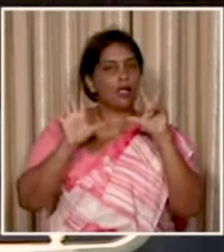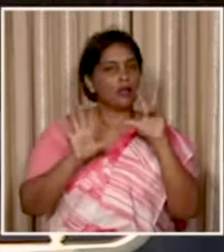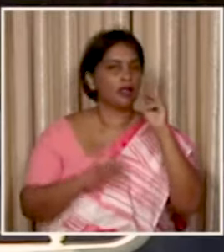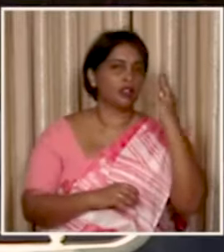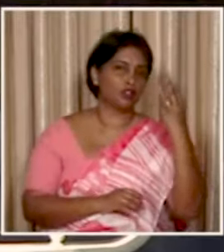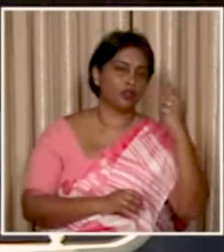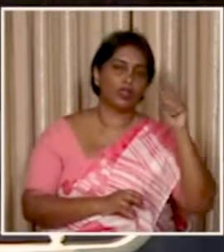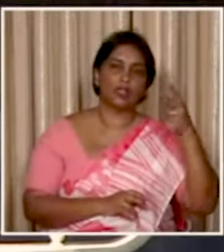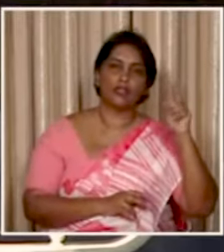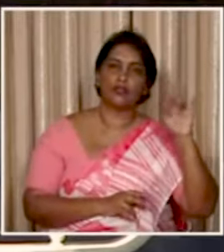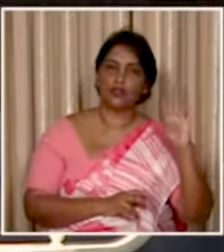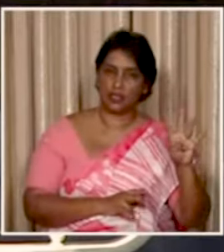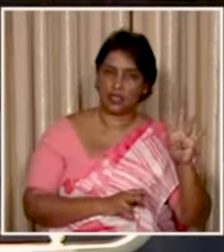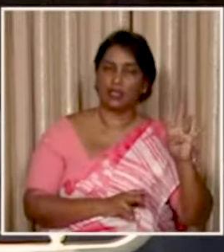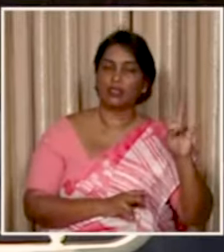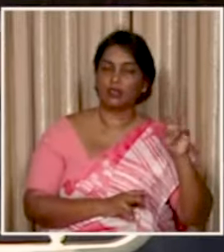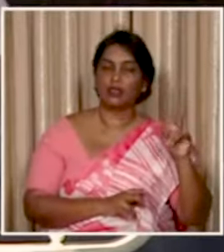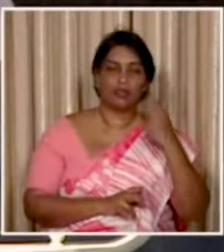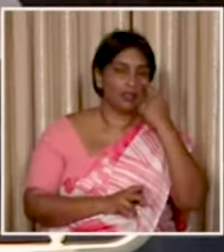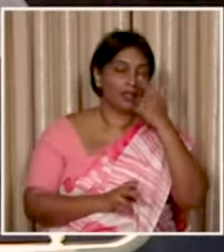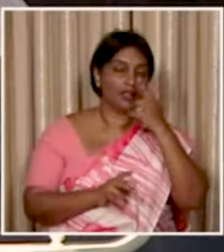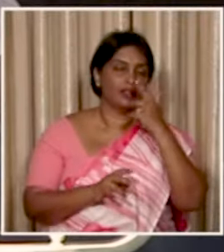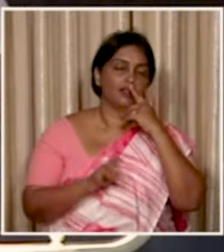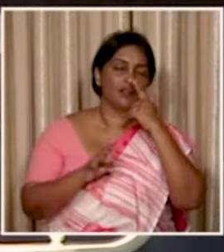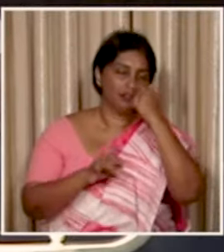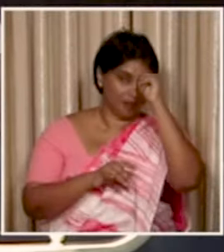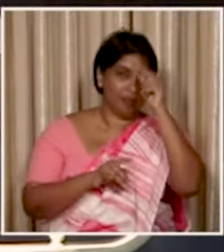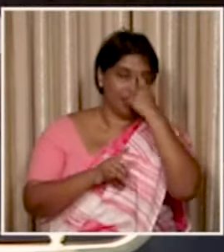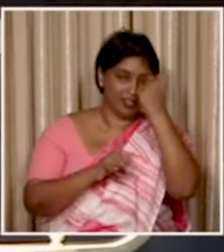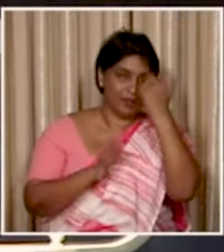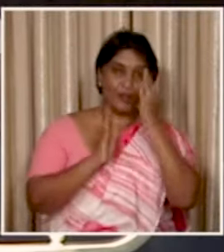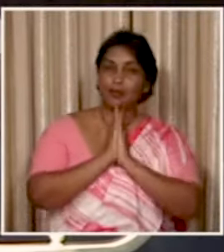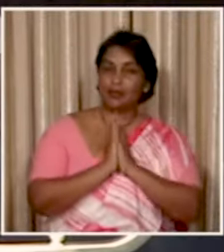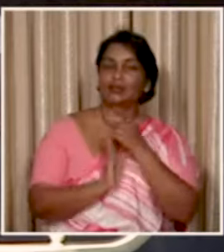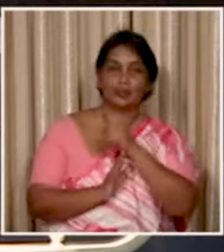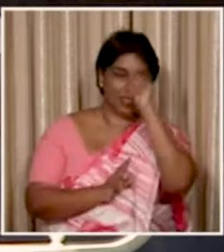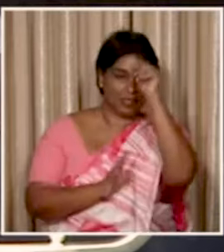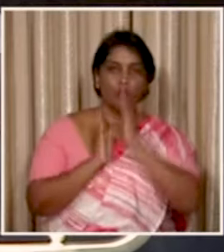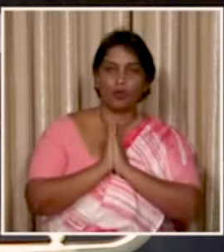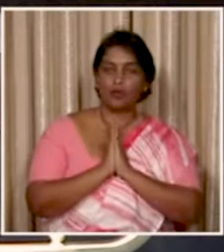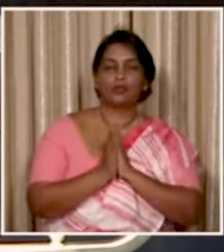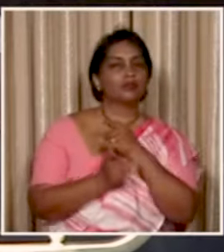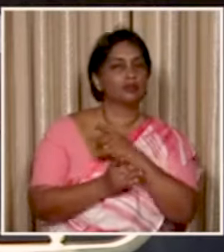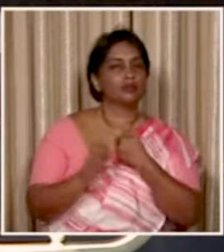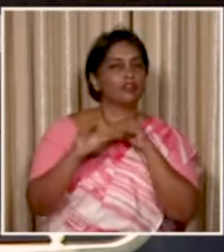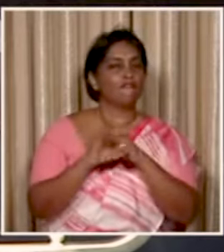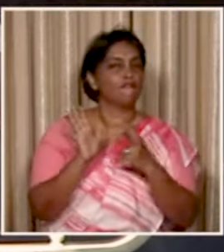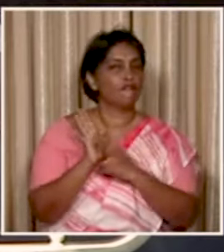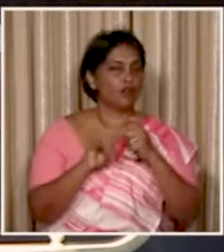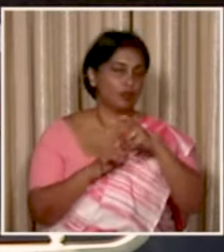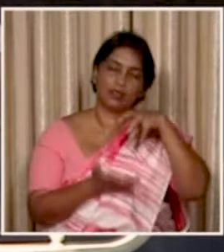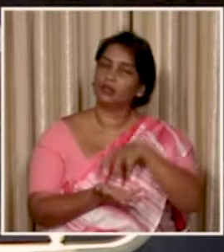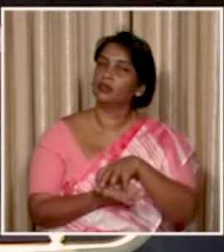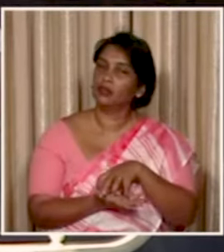8/3/2024 அன்று மகா சிவராத்திரி சமய வழிபாடுகளில் கலந்து கொள்வதற்காக வவுனியா மாவட்டம் வவுனியா